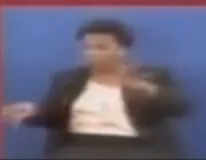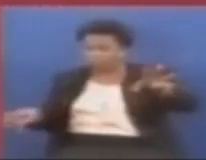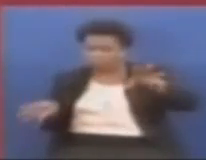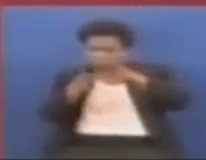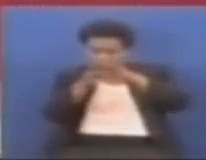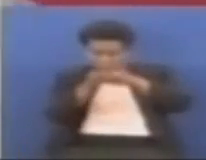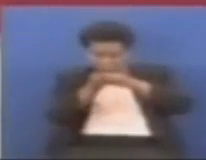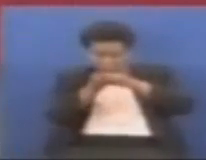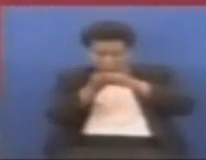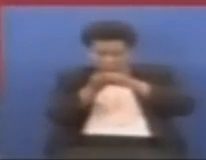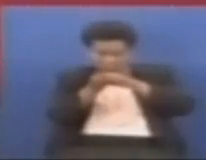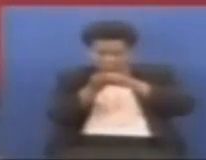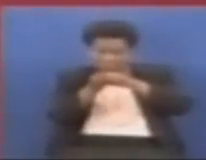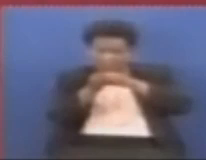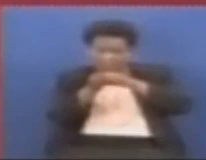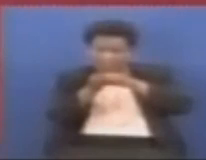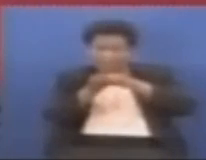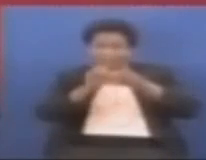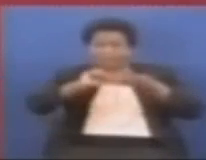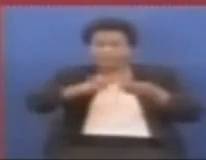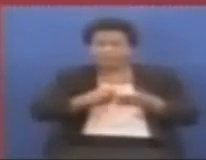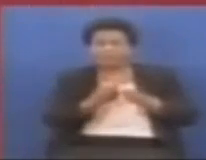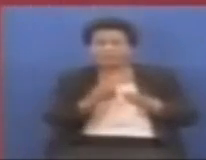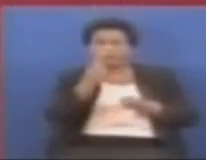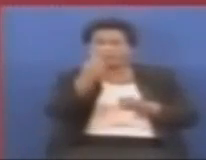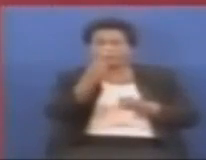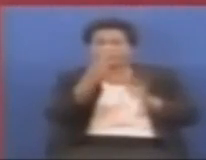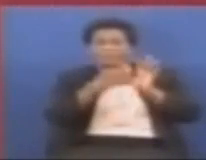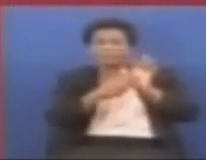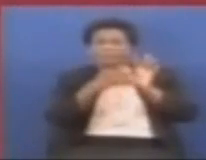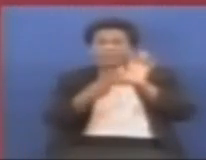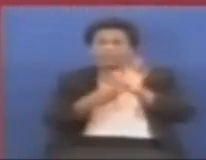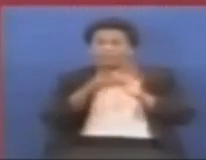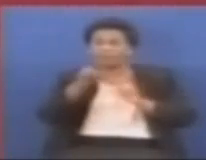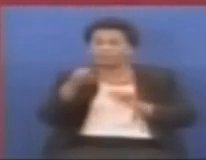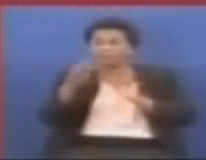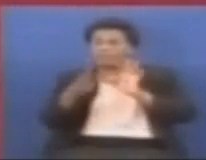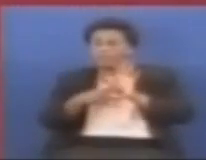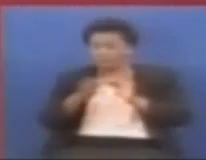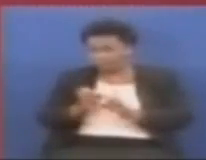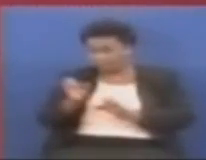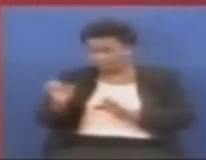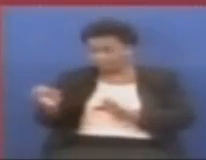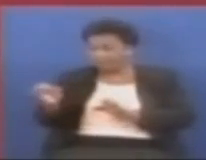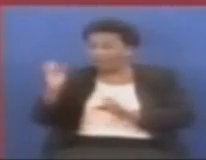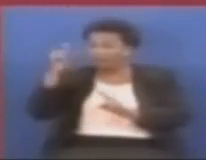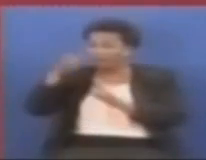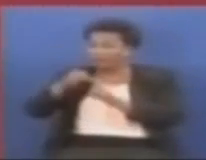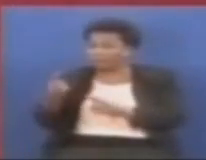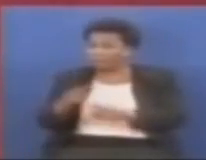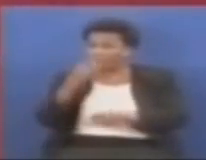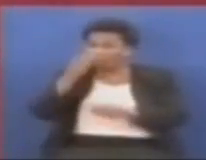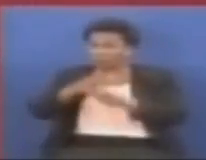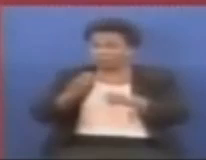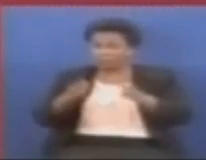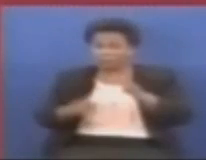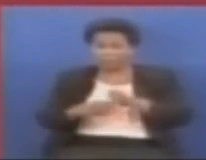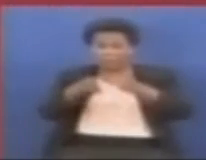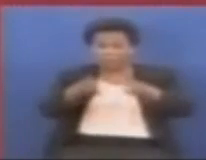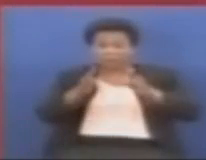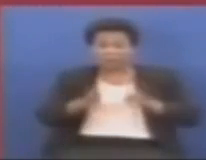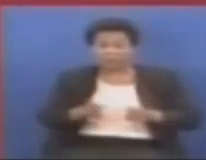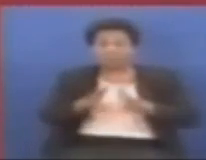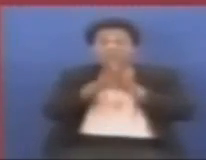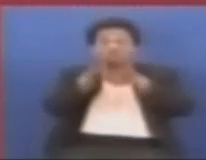shilingi milioni 188.8 zimetengwa kwa ajili ya kujenga box culvert kubwa la midomo